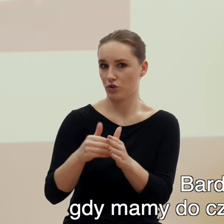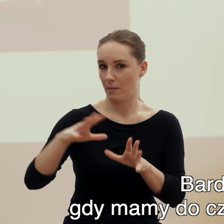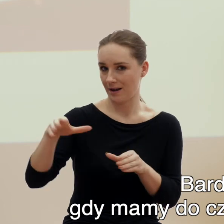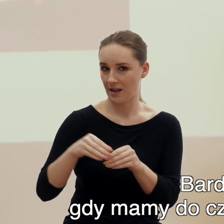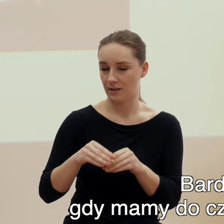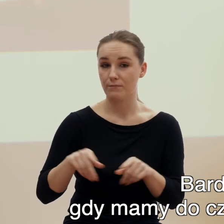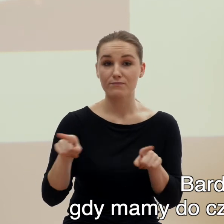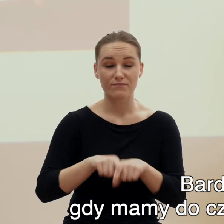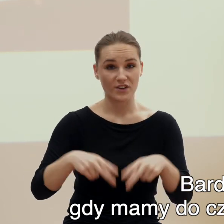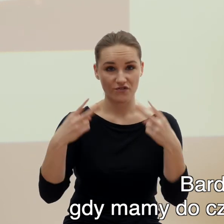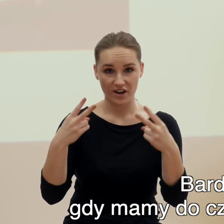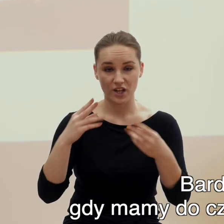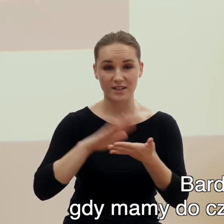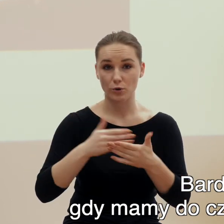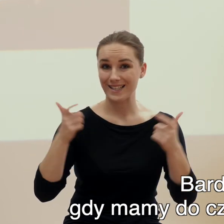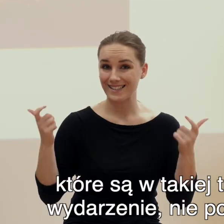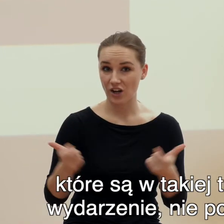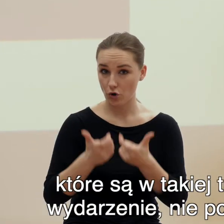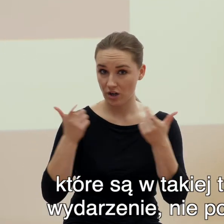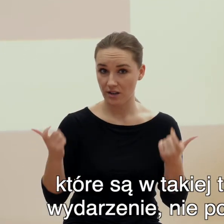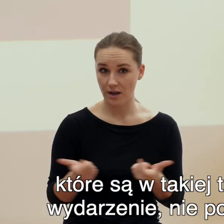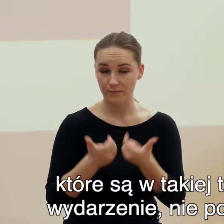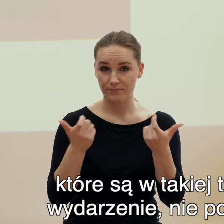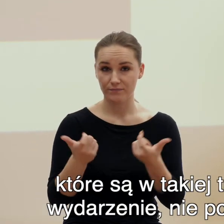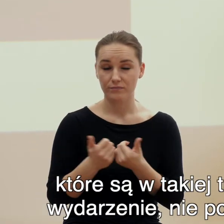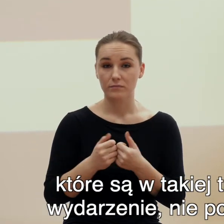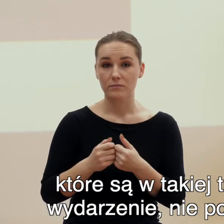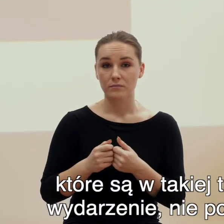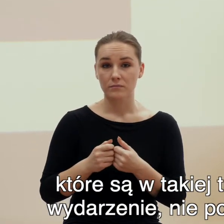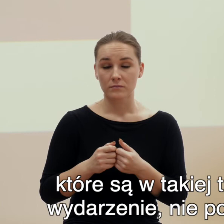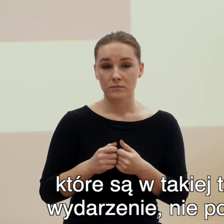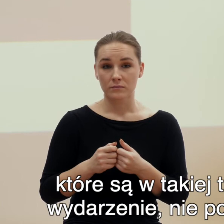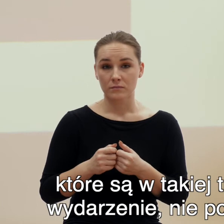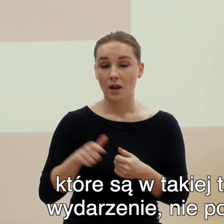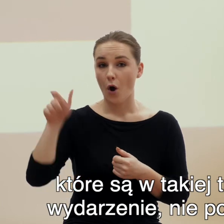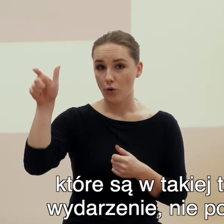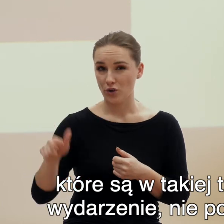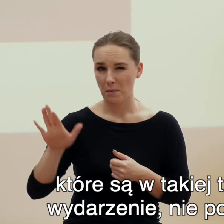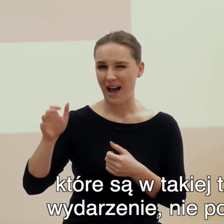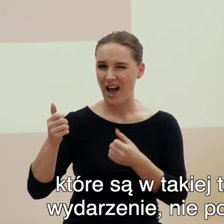zagrożeniem, to nikt spośród osób, które są w takiej trudniejszej sytuacji ze względu na